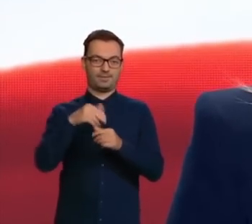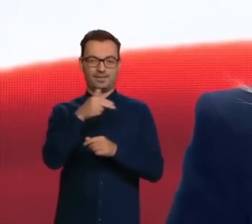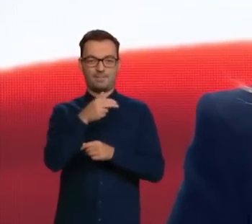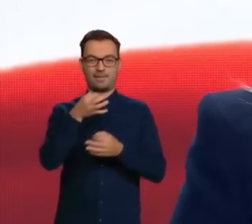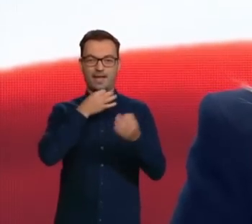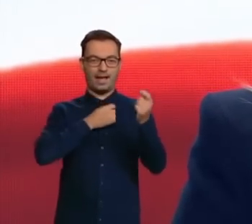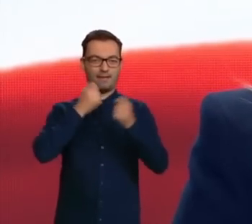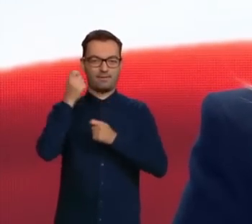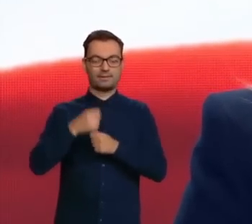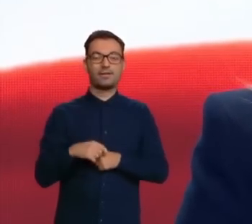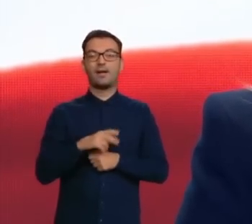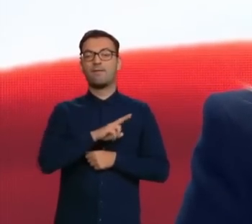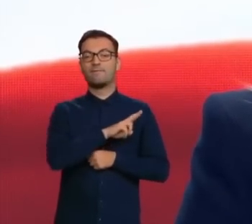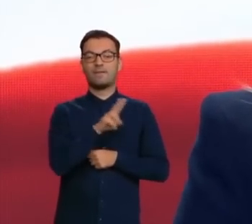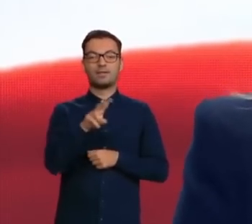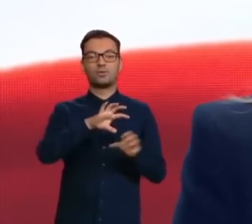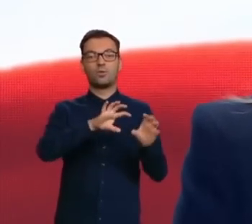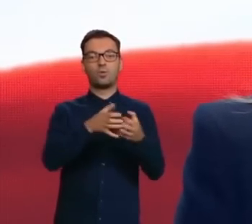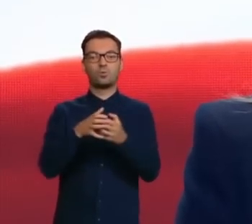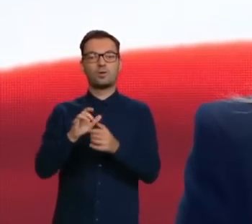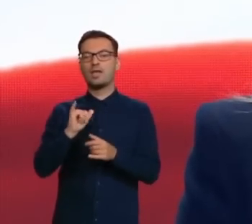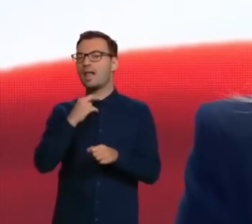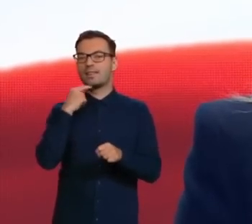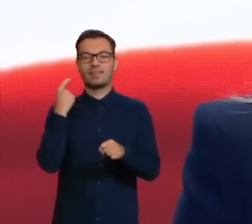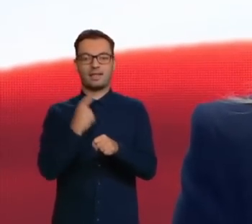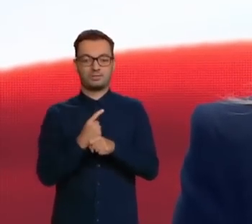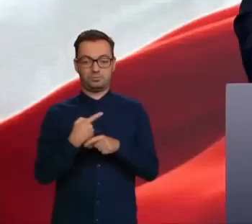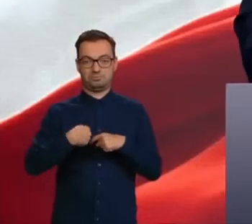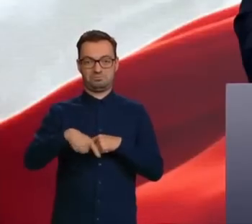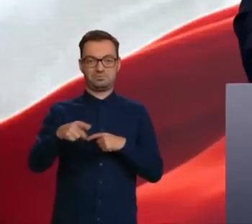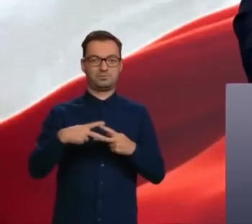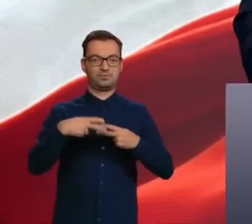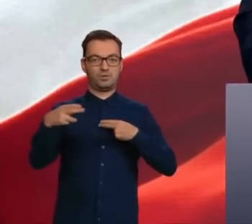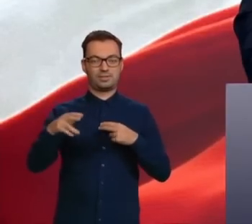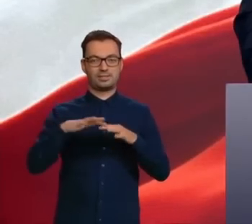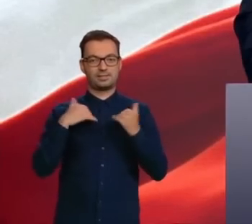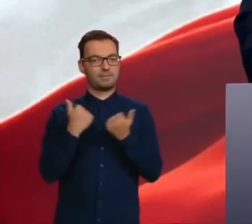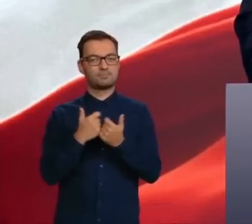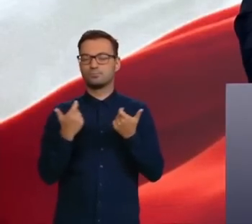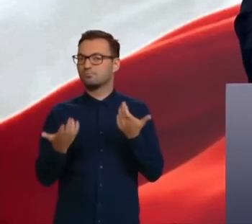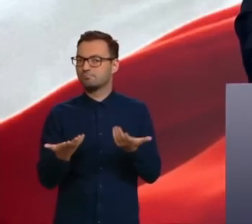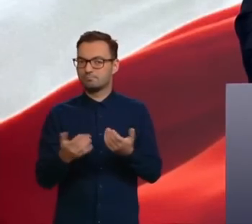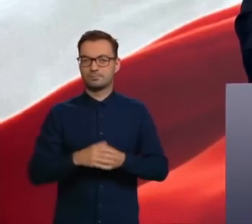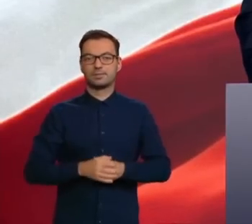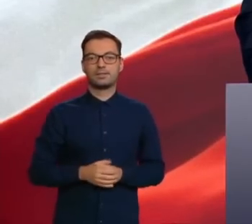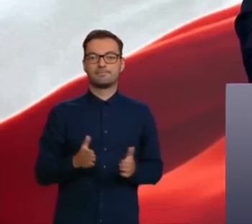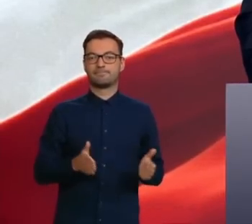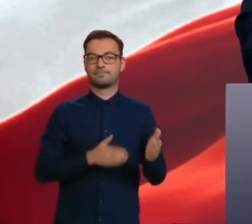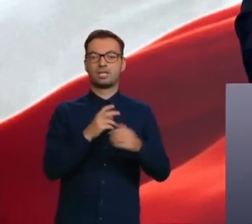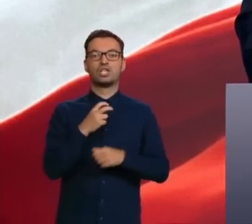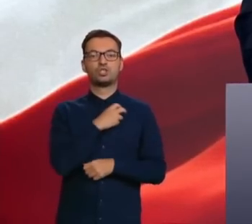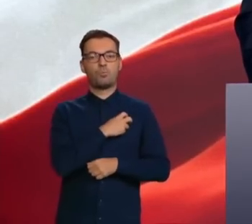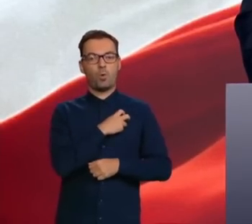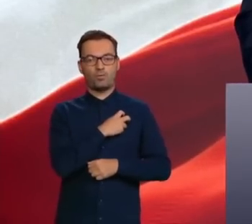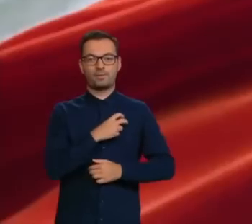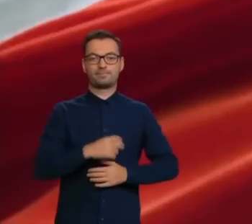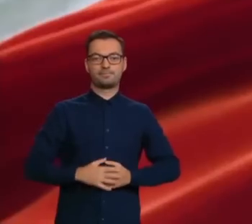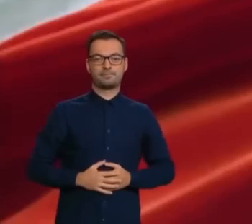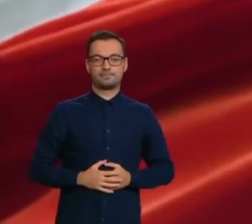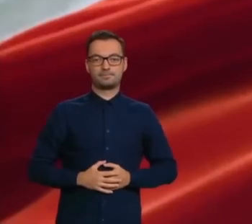stanowisko państwa ugrupowanie w tej kwestii w zbliżającej się kadencji Sejmu? I głos teraz zabiera Szymon Hołownia. Tak,